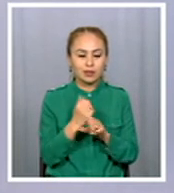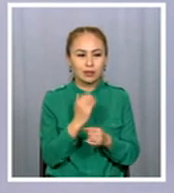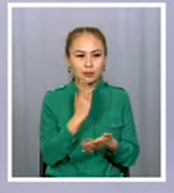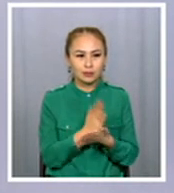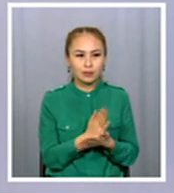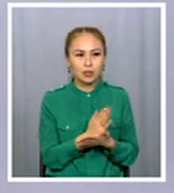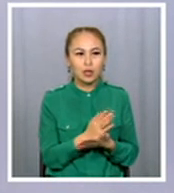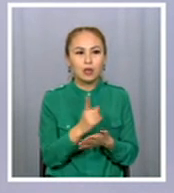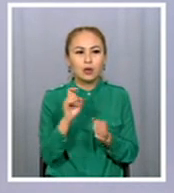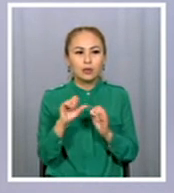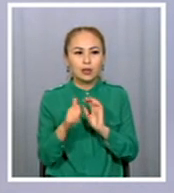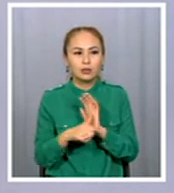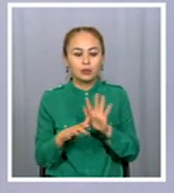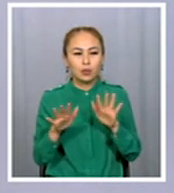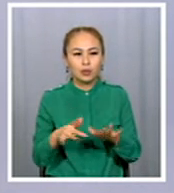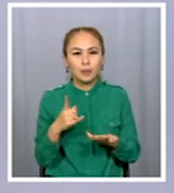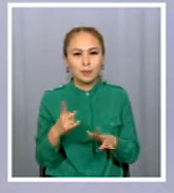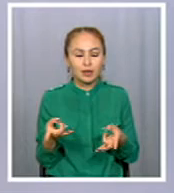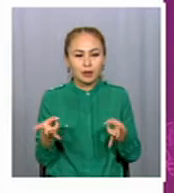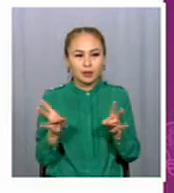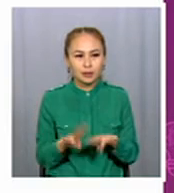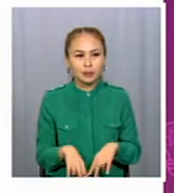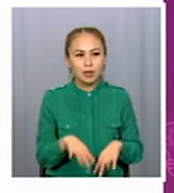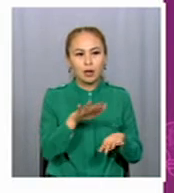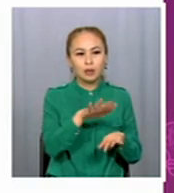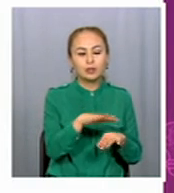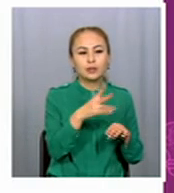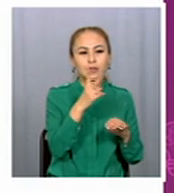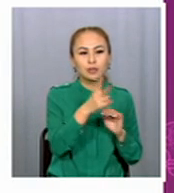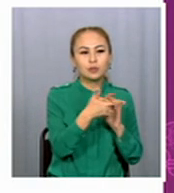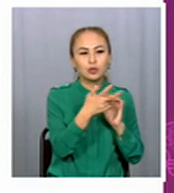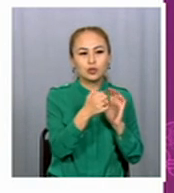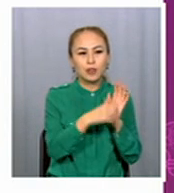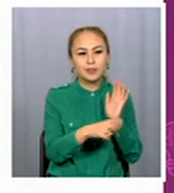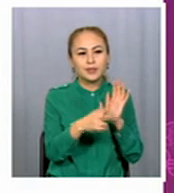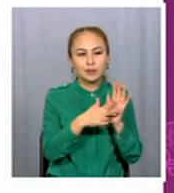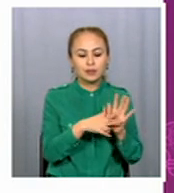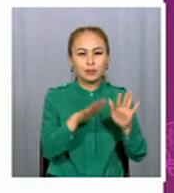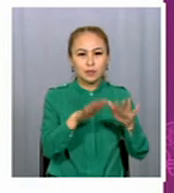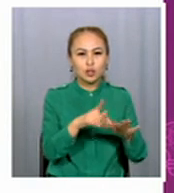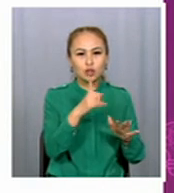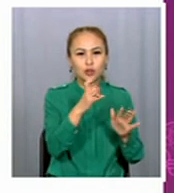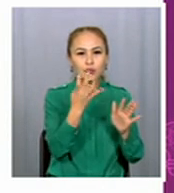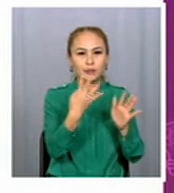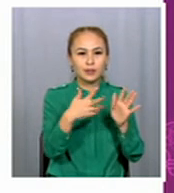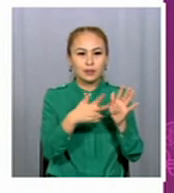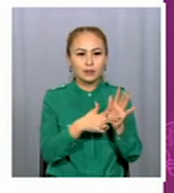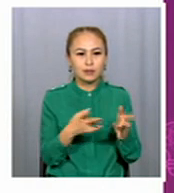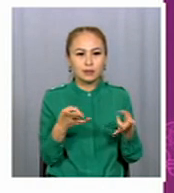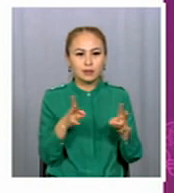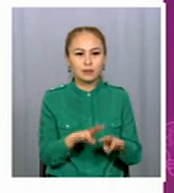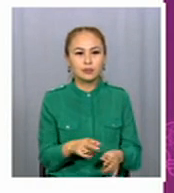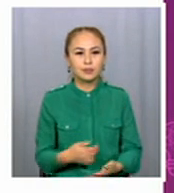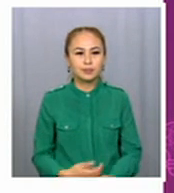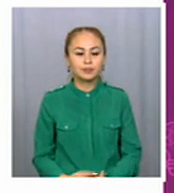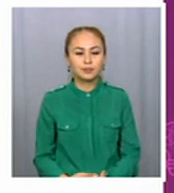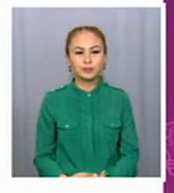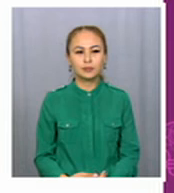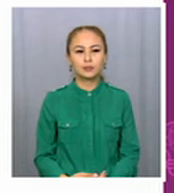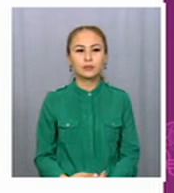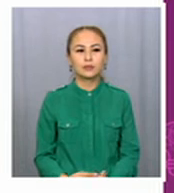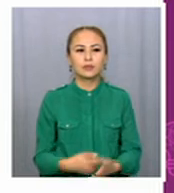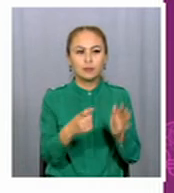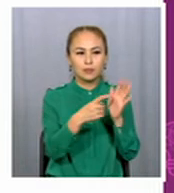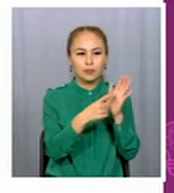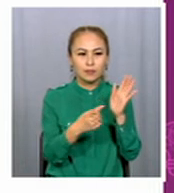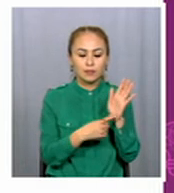Сонда 16-ның орнында бір қалады, ал 2368-ді 16-ға бөлсек 148 шығады. Жақсы. Бөлімдегі